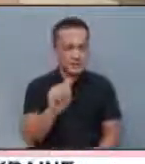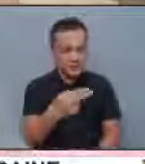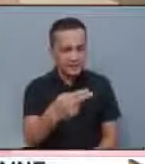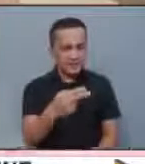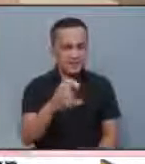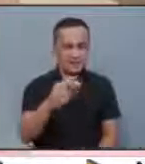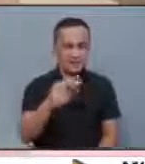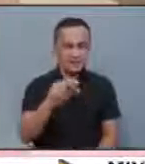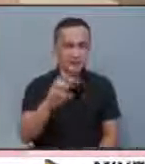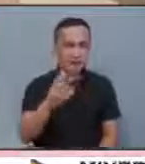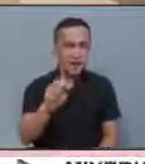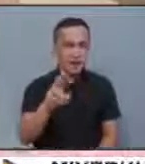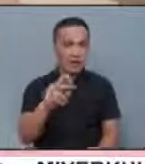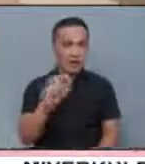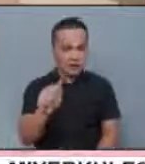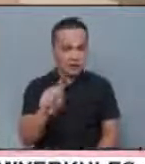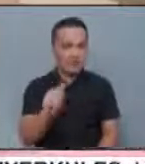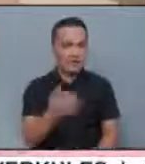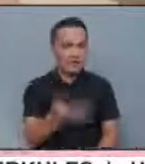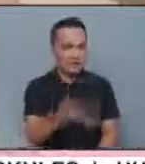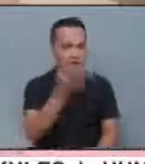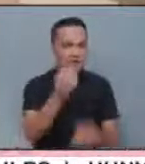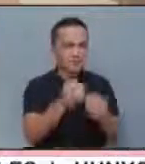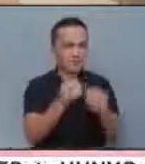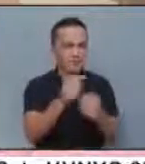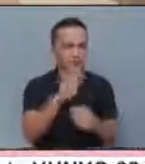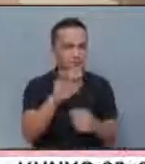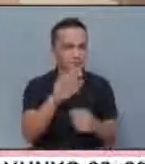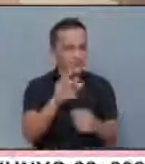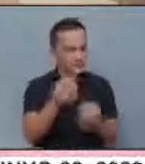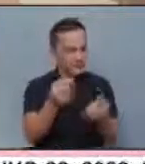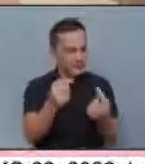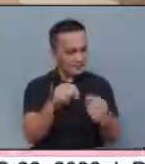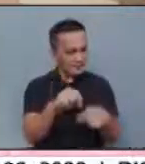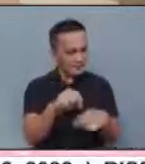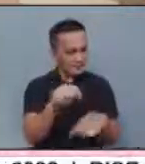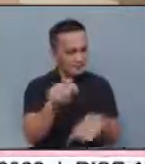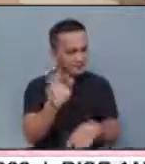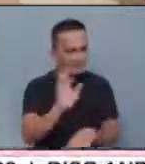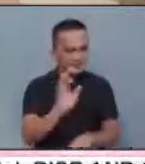Chihuahua. O bongga, more tricks to come. Thank you, folks.